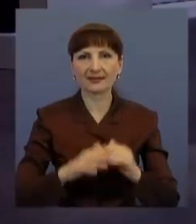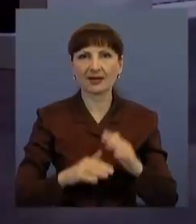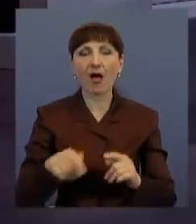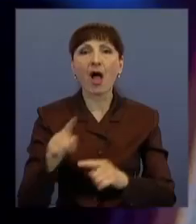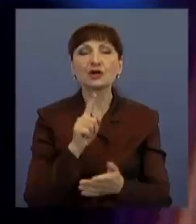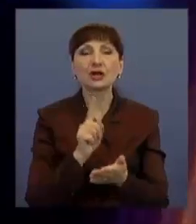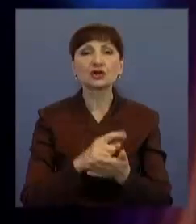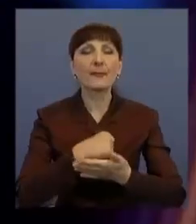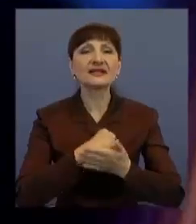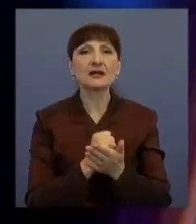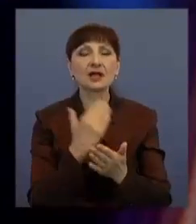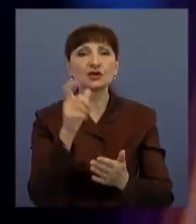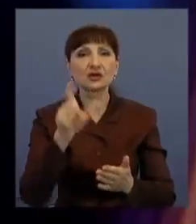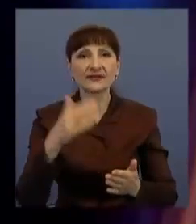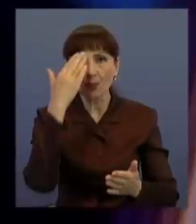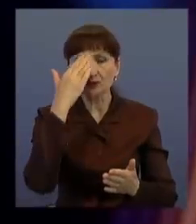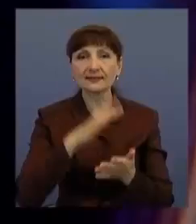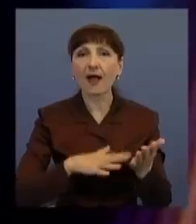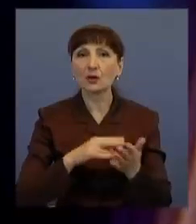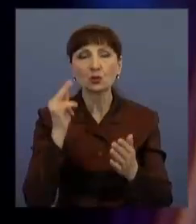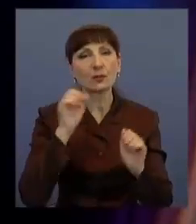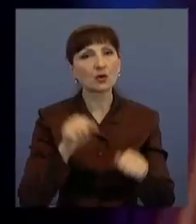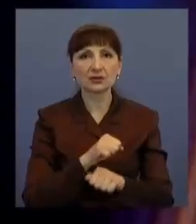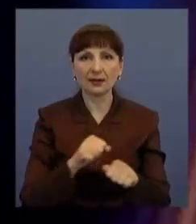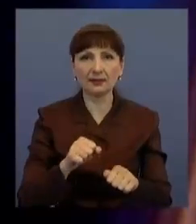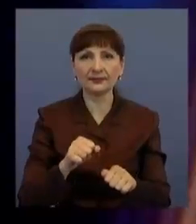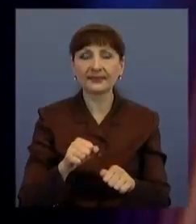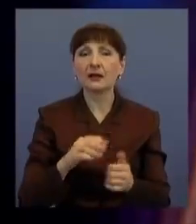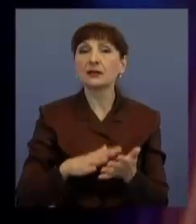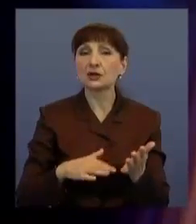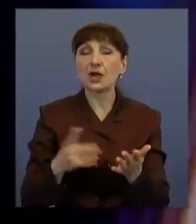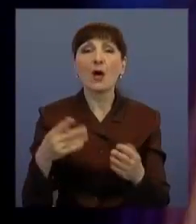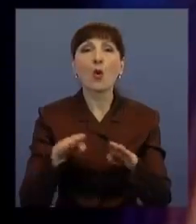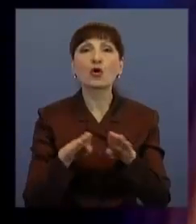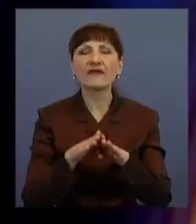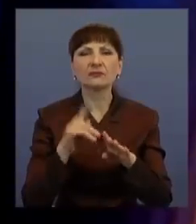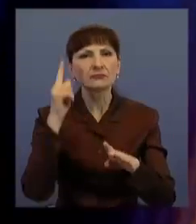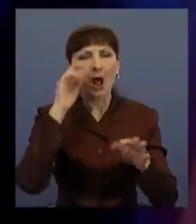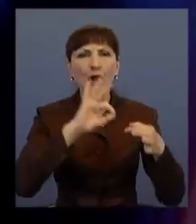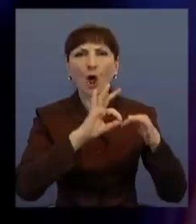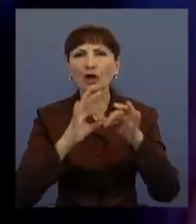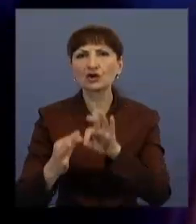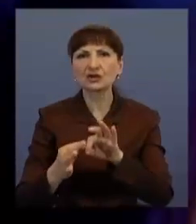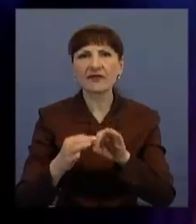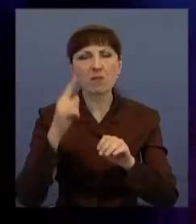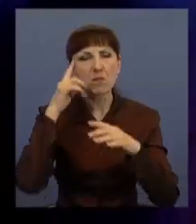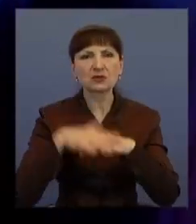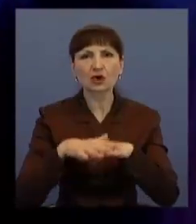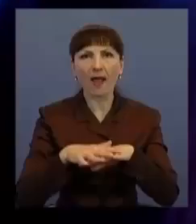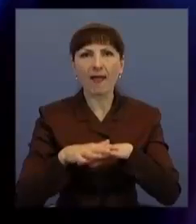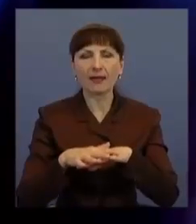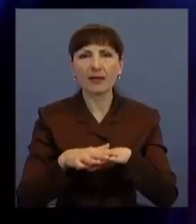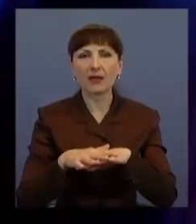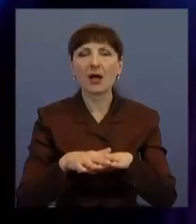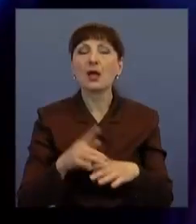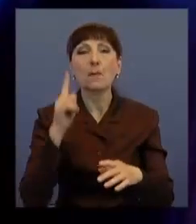должны определять способность к дальнейшему обучению у студента, уровень его логического мышления, базовых компетенций